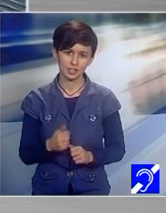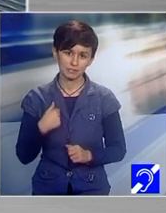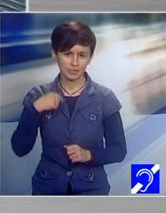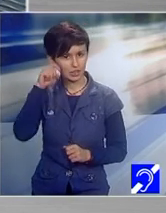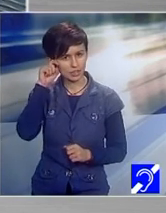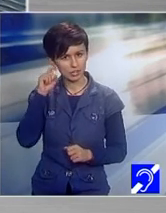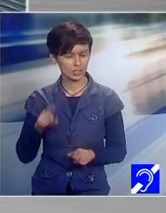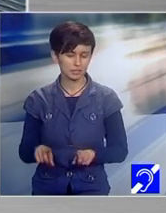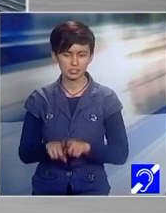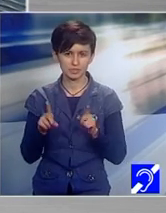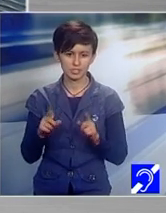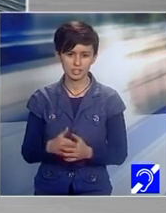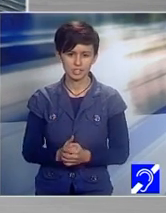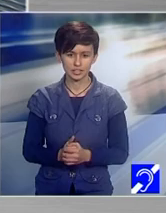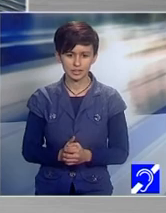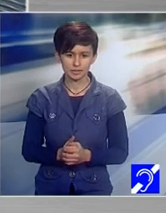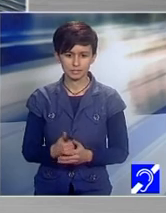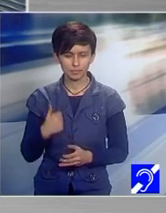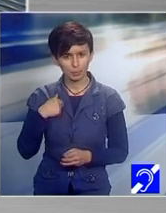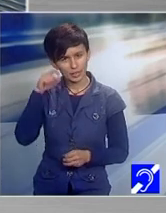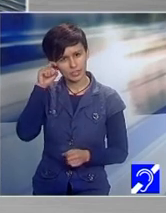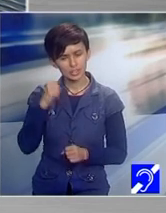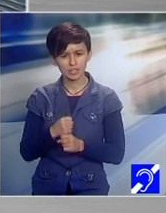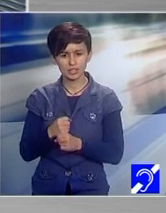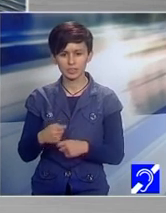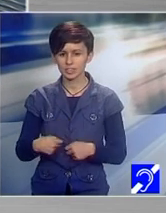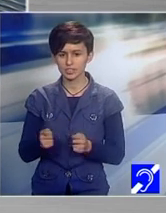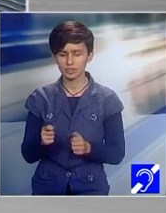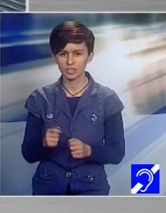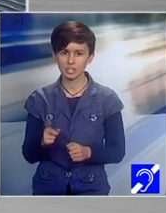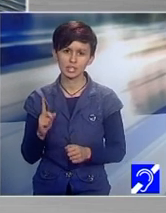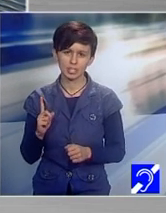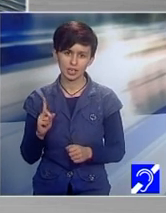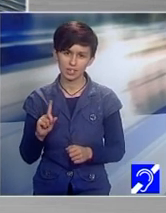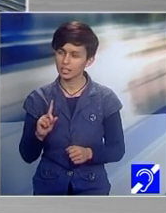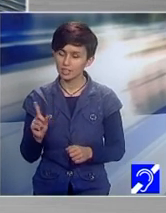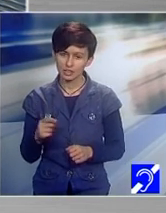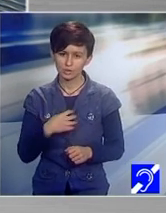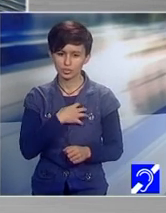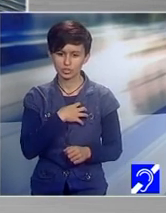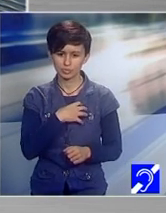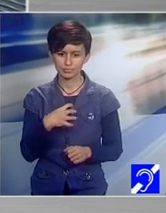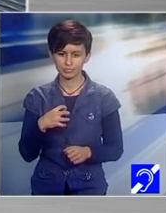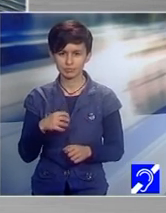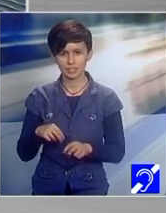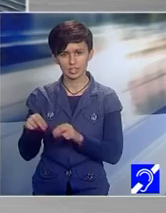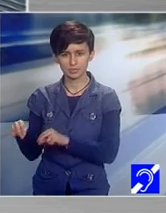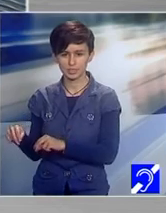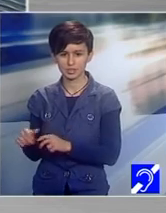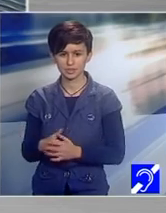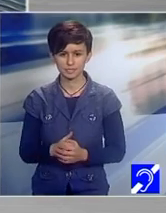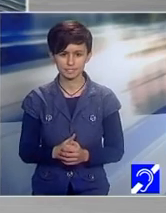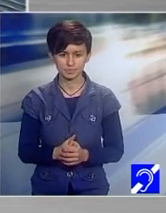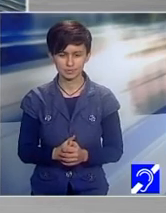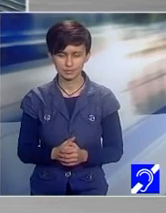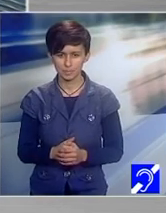univers de, adică de acum cred că le faceți pe toate mai puțin transplant. Da, așa este, facem mai puțin transplant. Pentru transplant sau ce